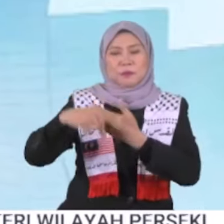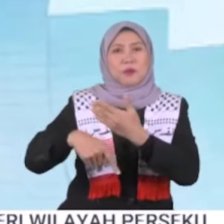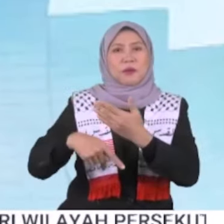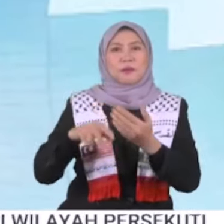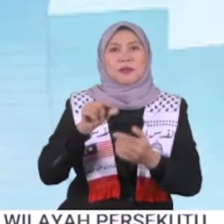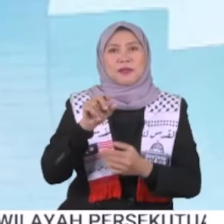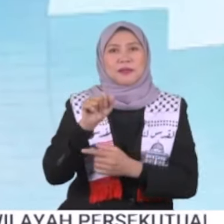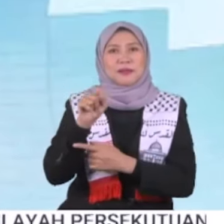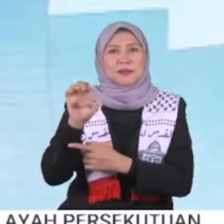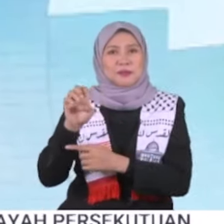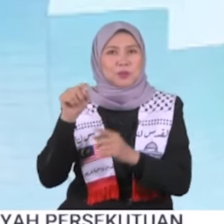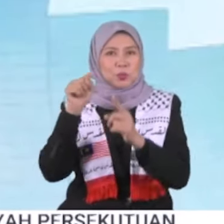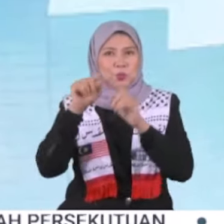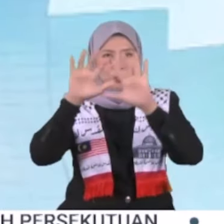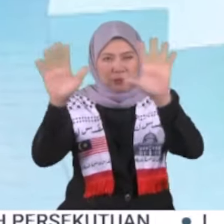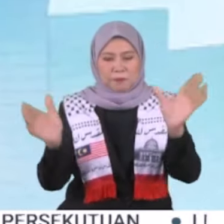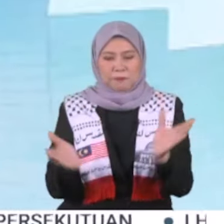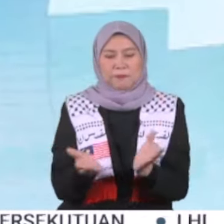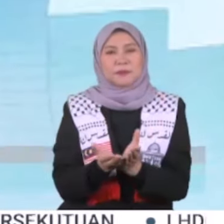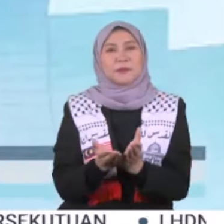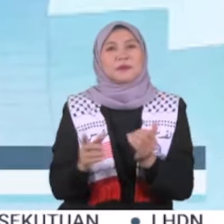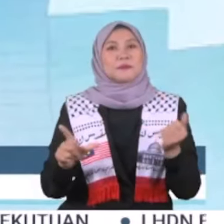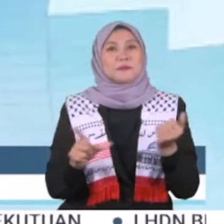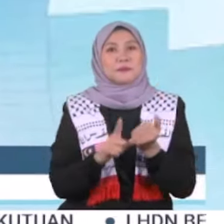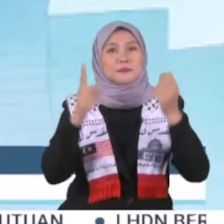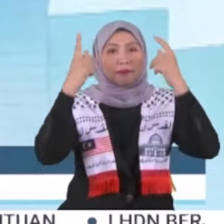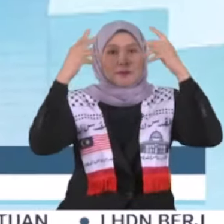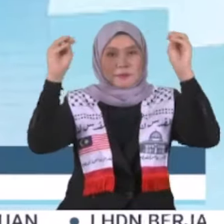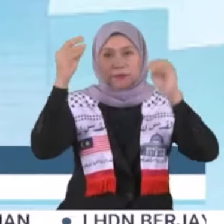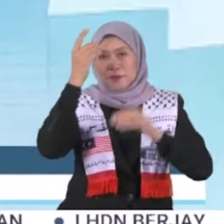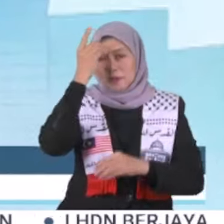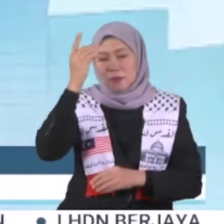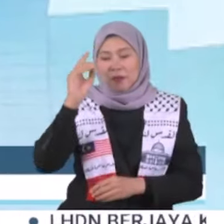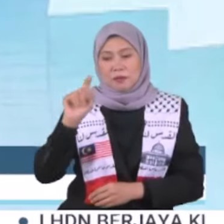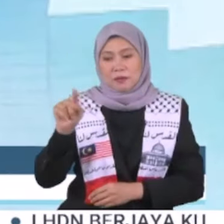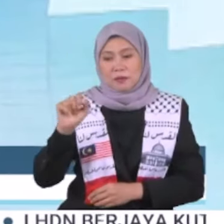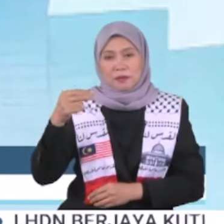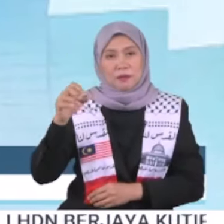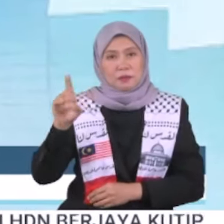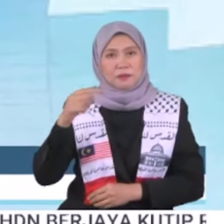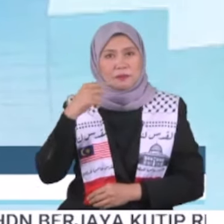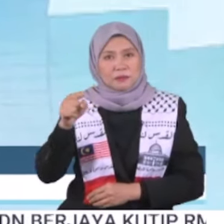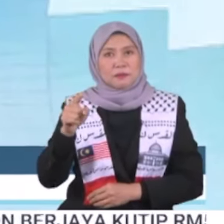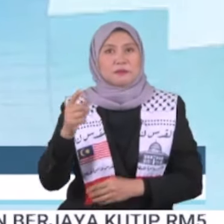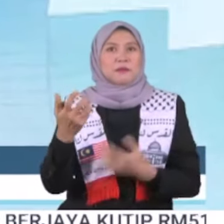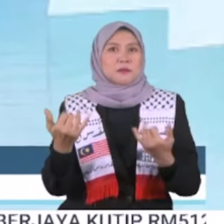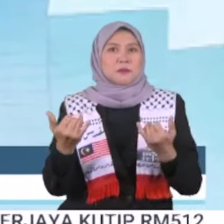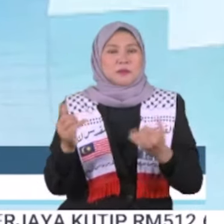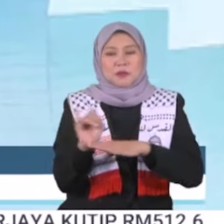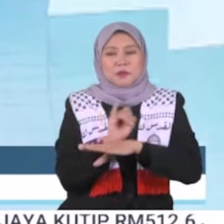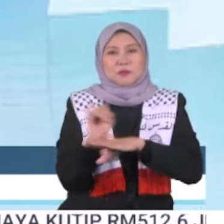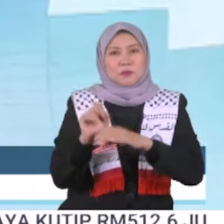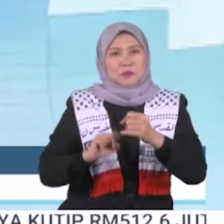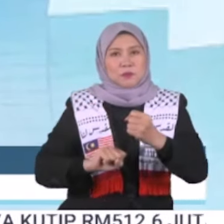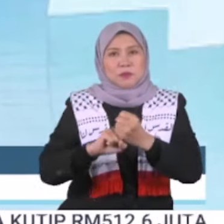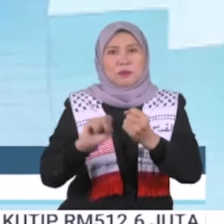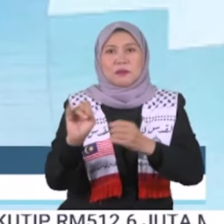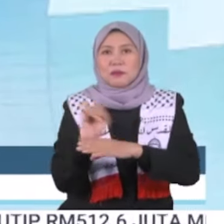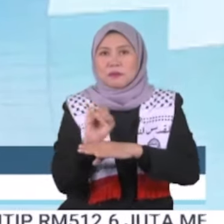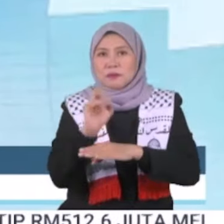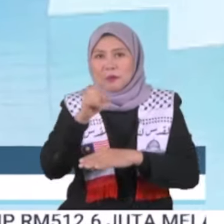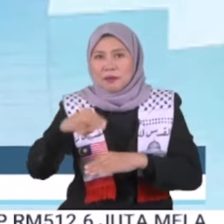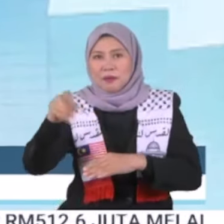Global. Timbalan Perdana Menteri Datuk Seri Dr. Ahmad Zahid Hamidi berkata, kadar sumbangan industri halal kepada KDNK pada tahun